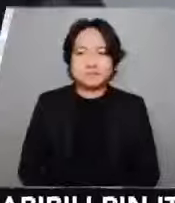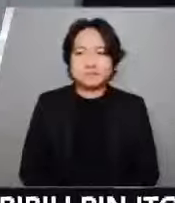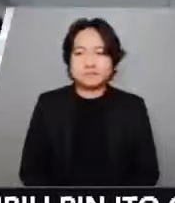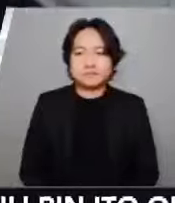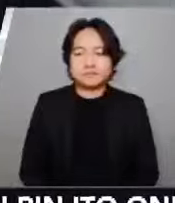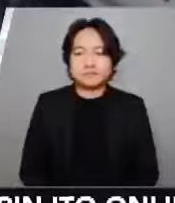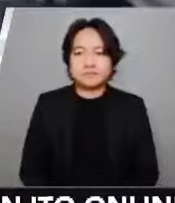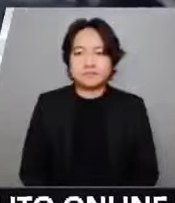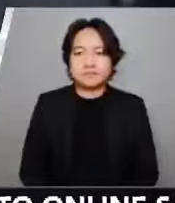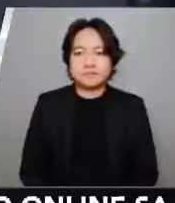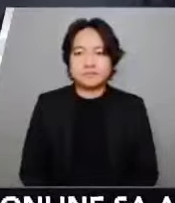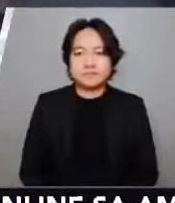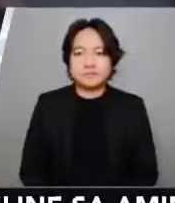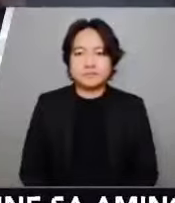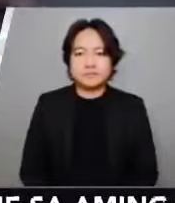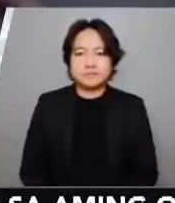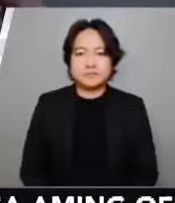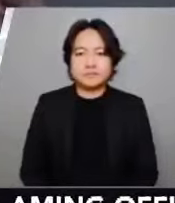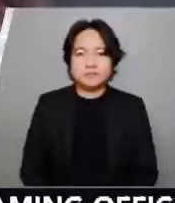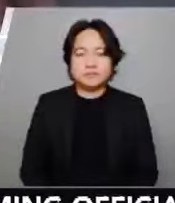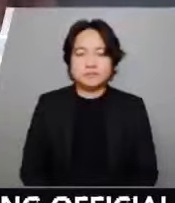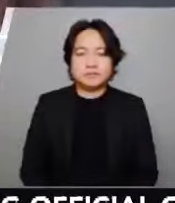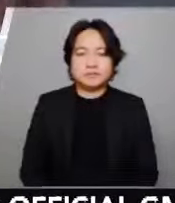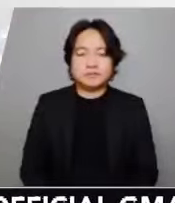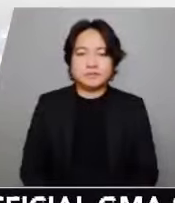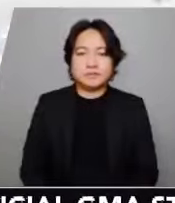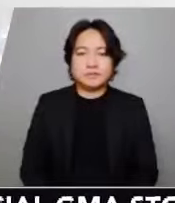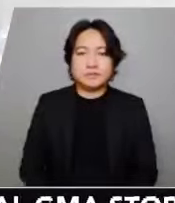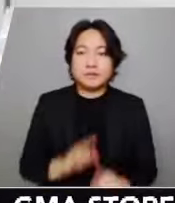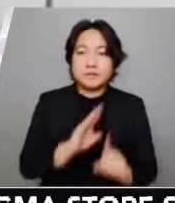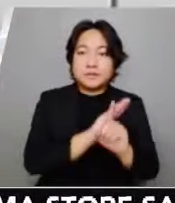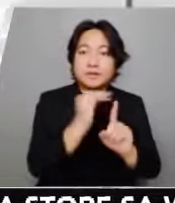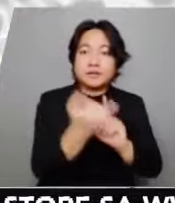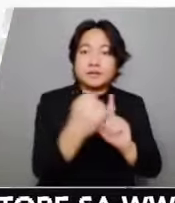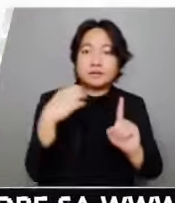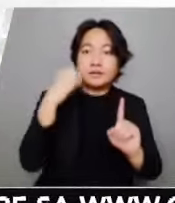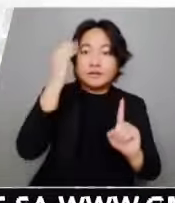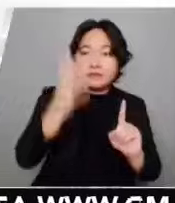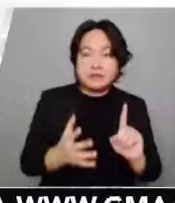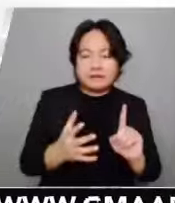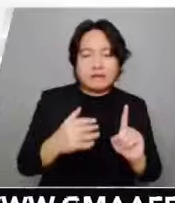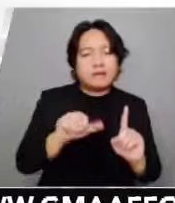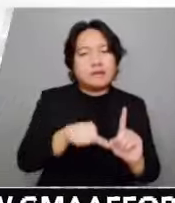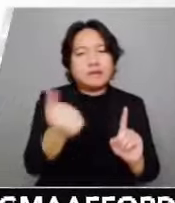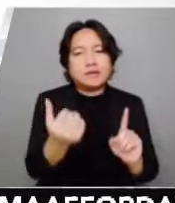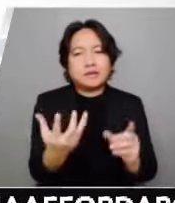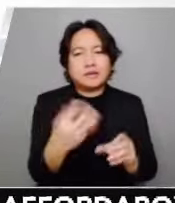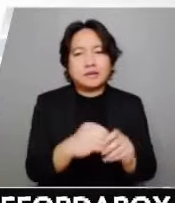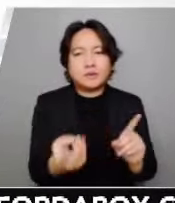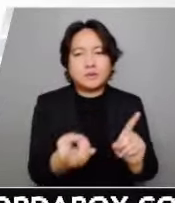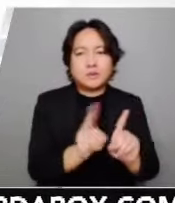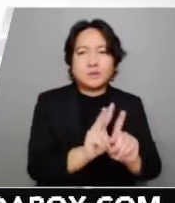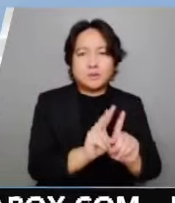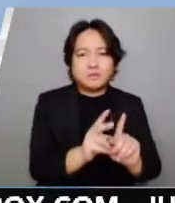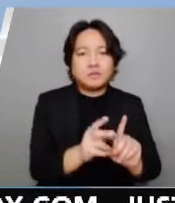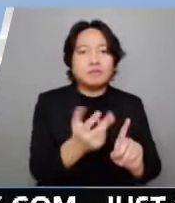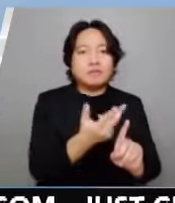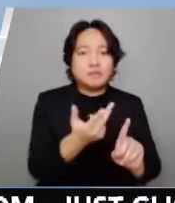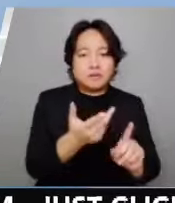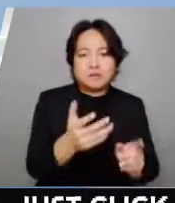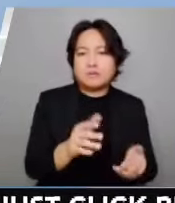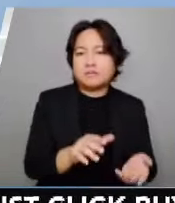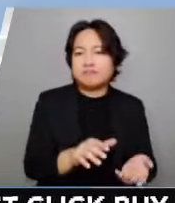Dead on arrival sa ospital ang isang barangay chairman at dalawa niyang kasama matapos tambangan sa harap ng isang hotel sa San Nicolas, Ilocos Norte.